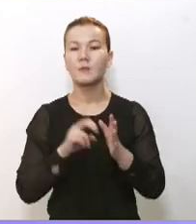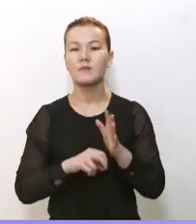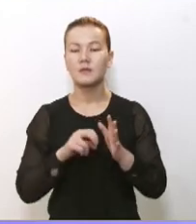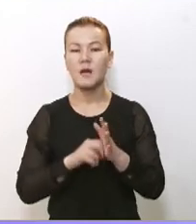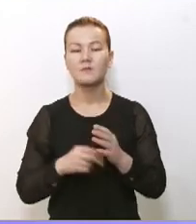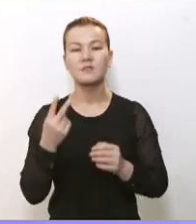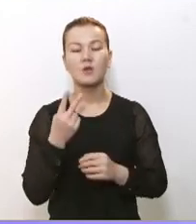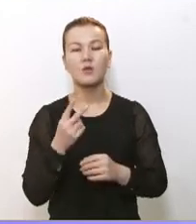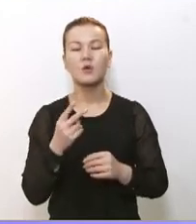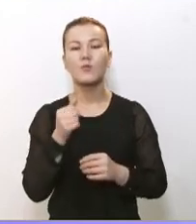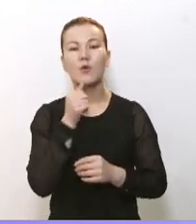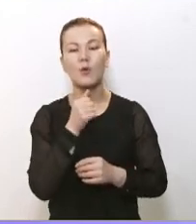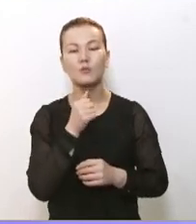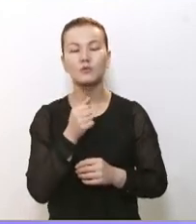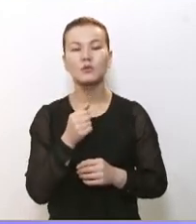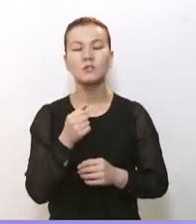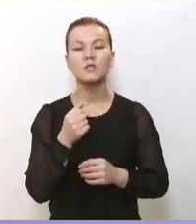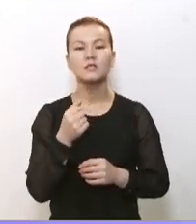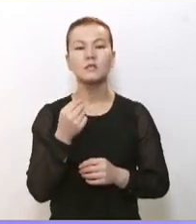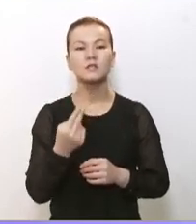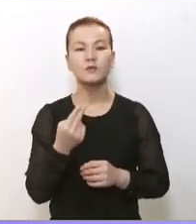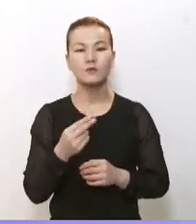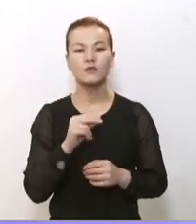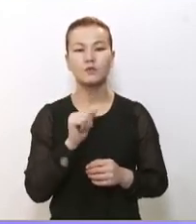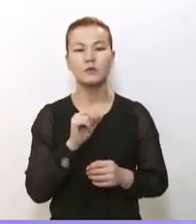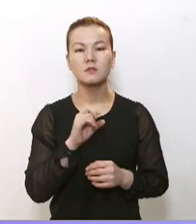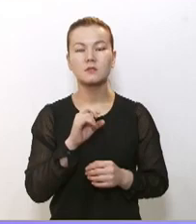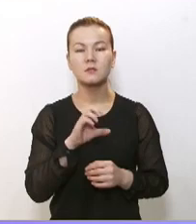Проверяем вторую пробную цифру частного.